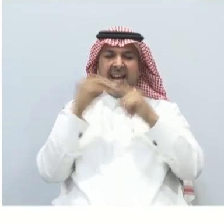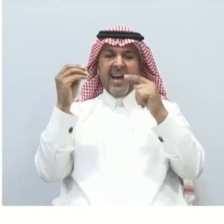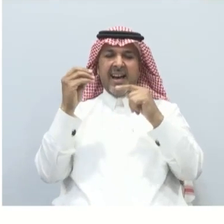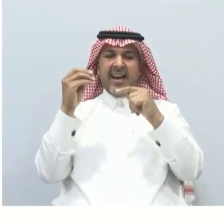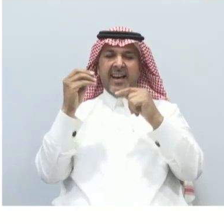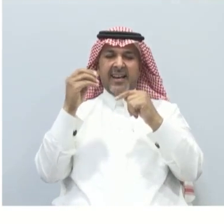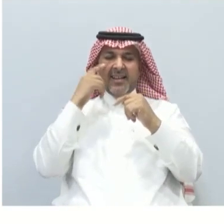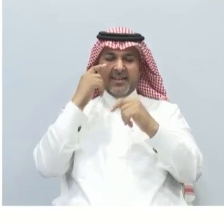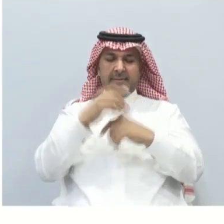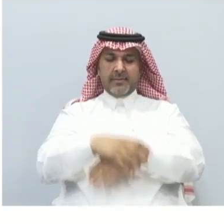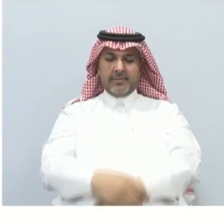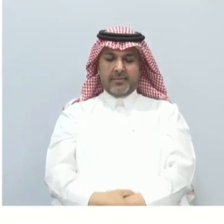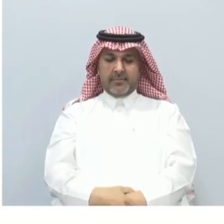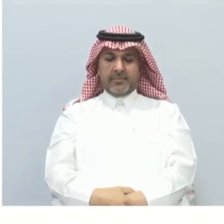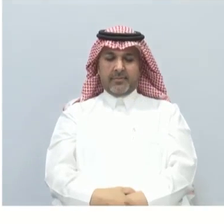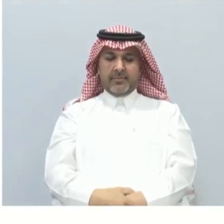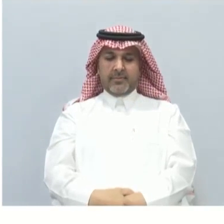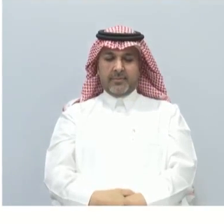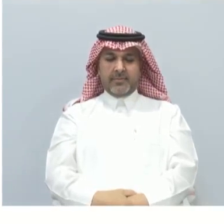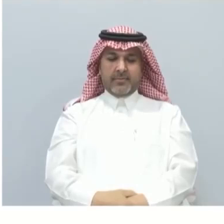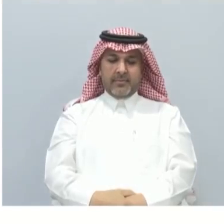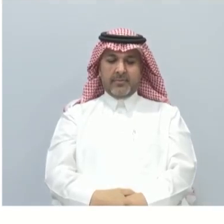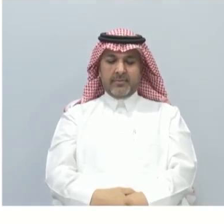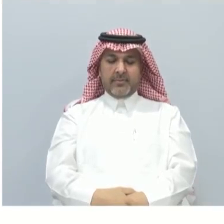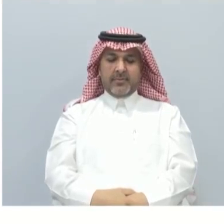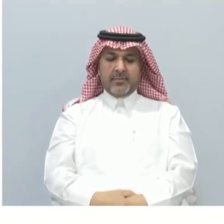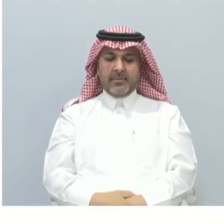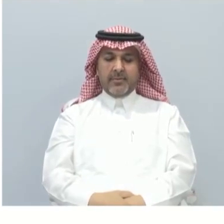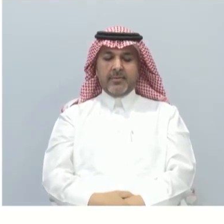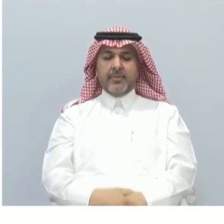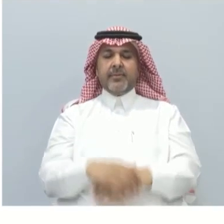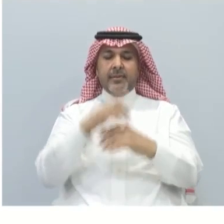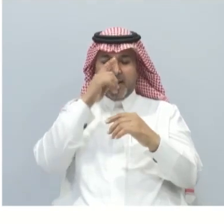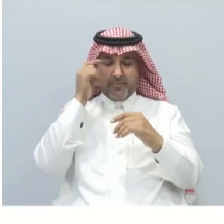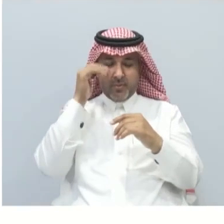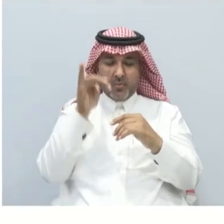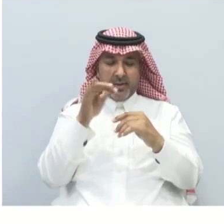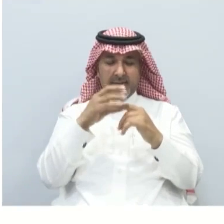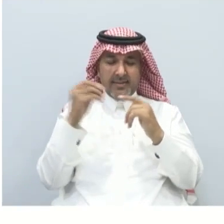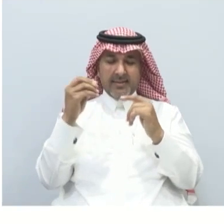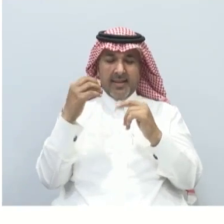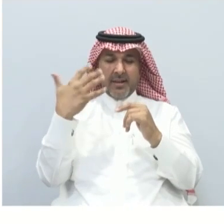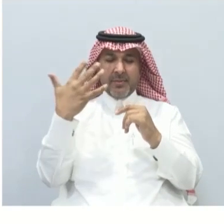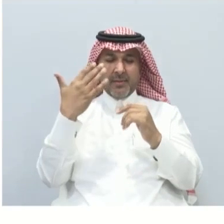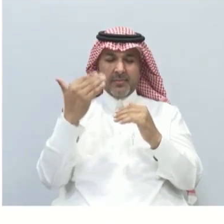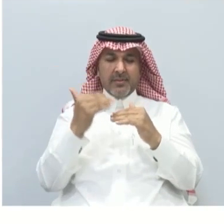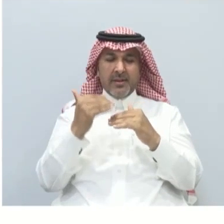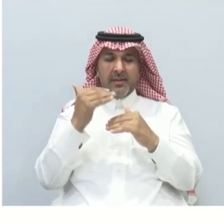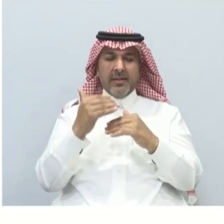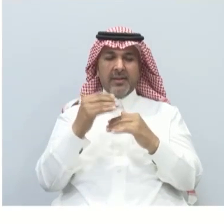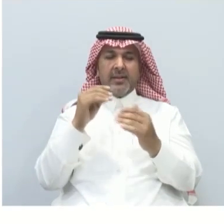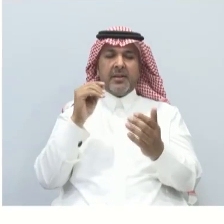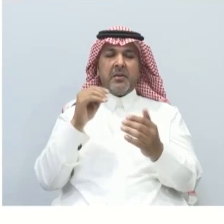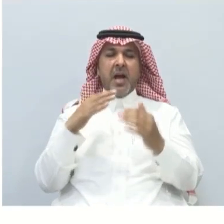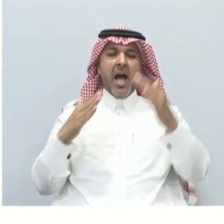اكبر من الصفر سالب خمسه في التلات تصير واي اكبر من السالب خمسه اذا ممكن نقول انه من السالب خمسه الى ايش الى